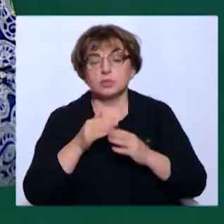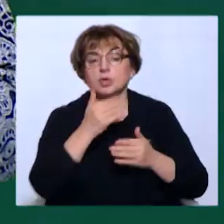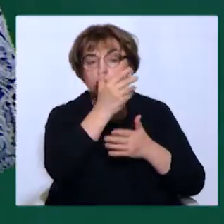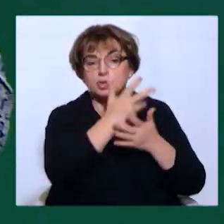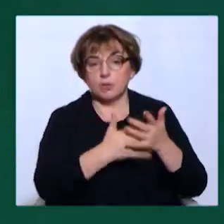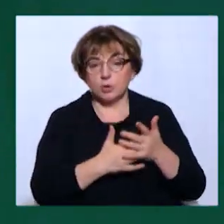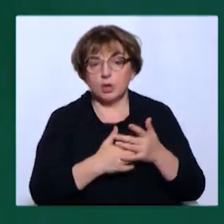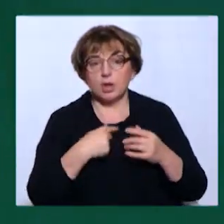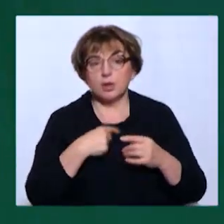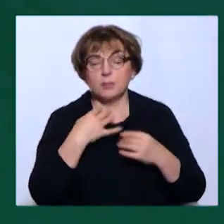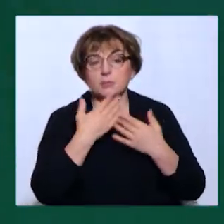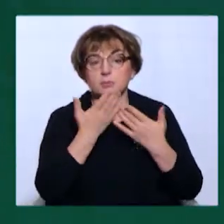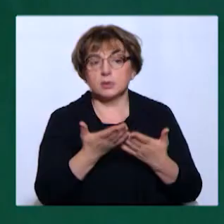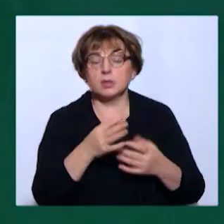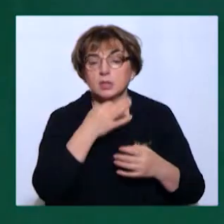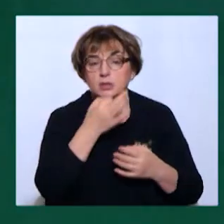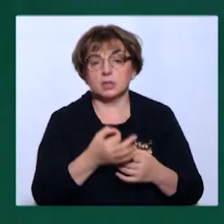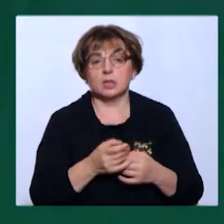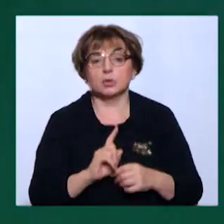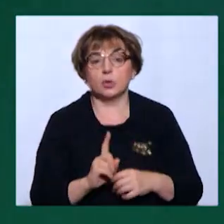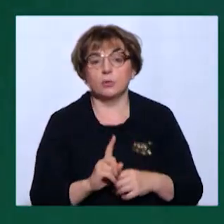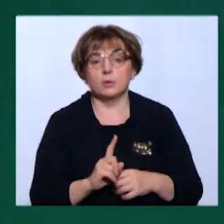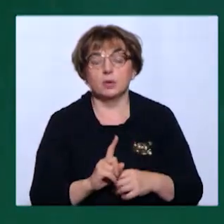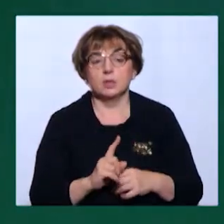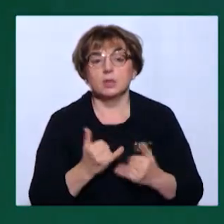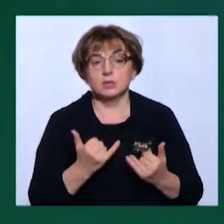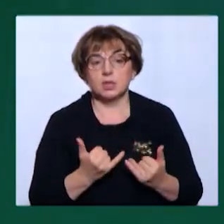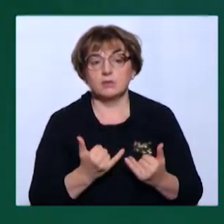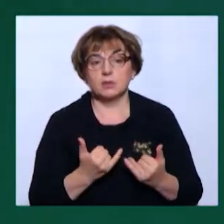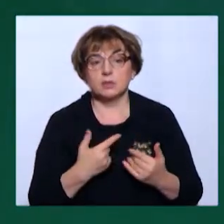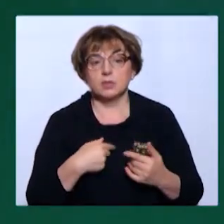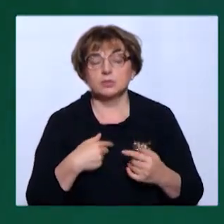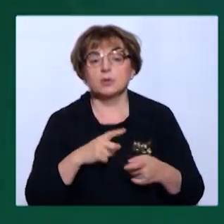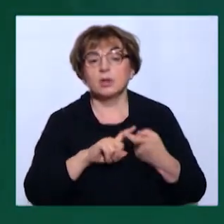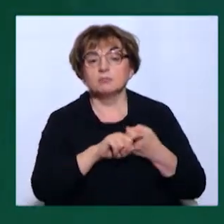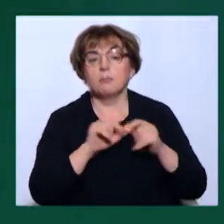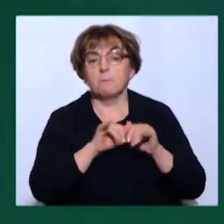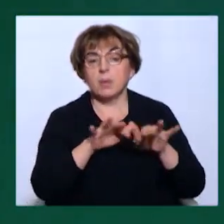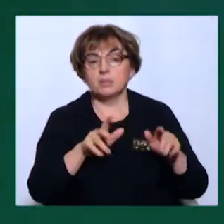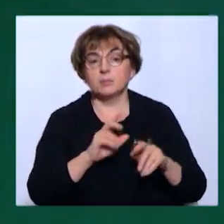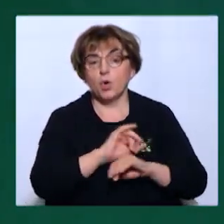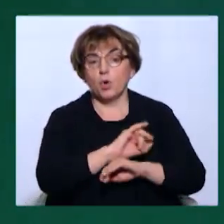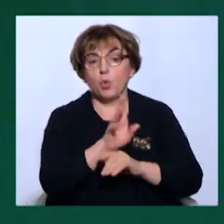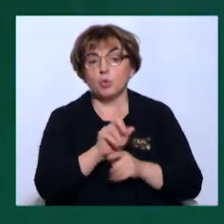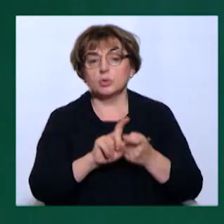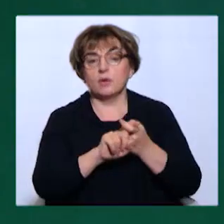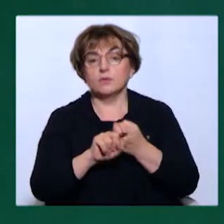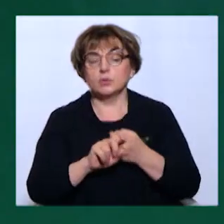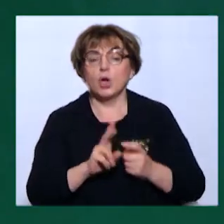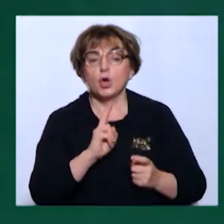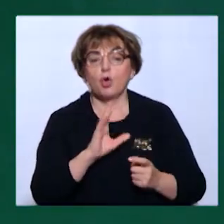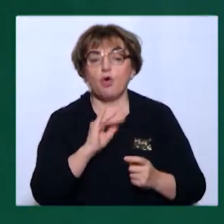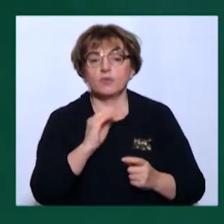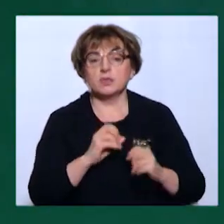მე მინდა ეხლა თქვენ გითხრათ, რომ დღევანდელი ჩვენი პანდემიაც, კორონავირუსის